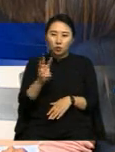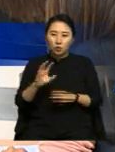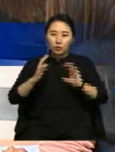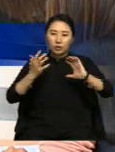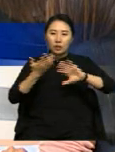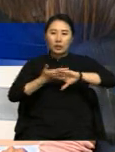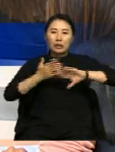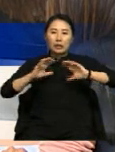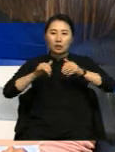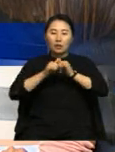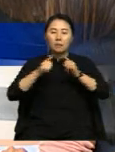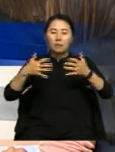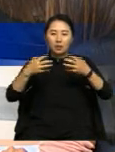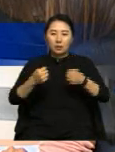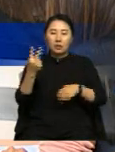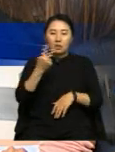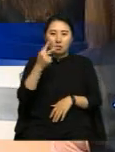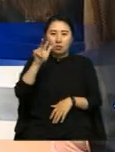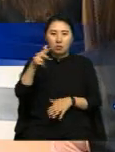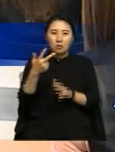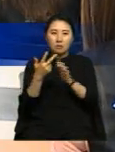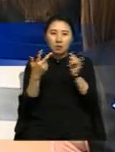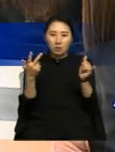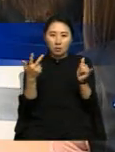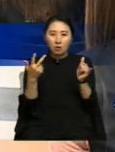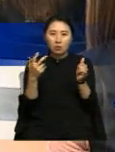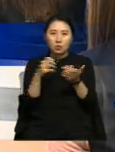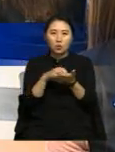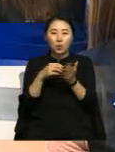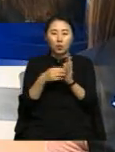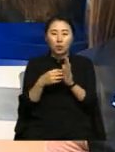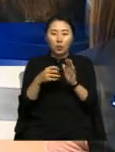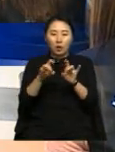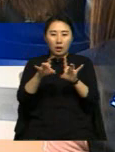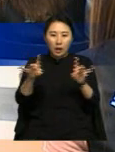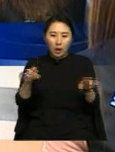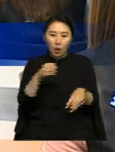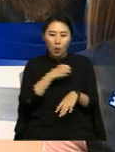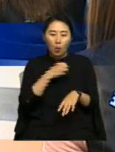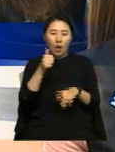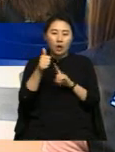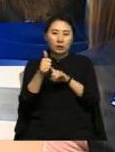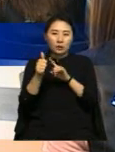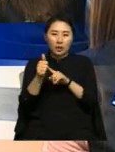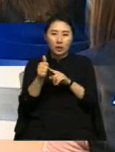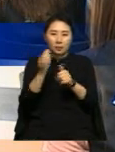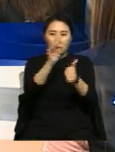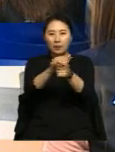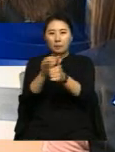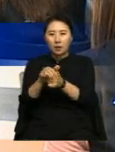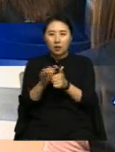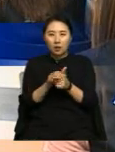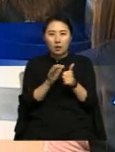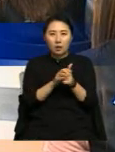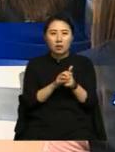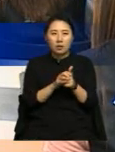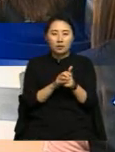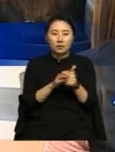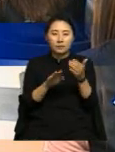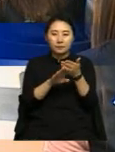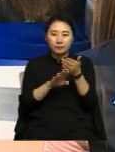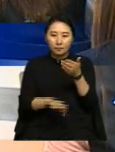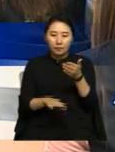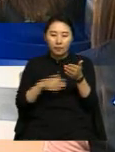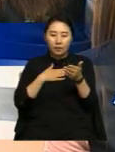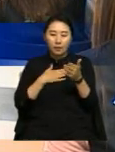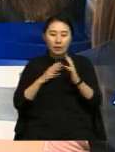외국인들이 엄청 많습니다. 약 2,700명 정도 된답니다. 각계국의 그 회장단들을 오늘 저희가 임명하고 그 회장단 밑으로